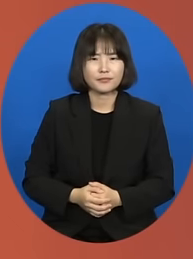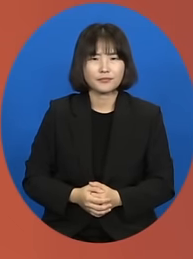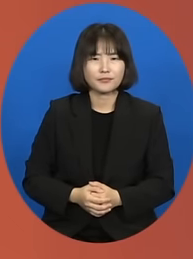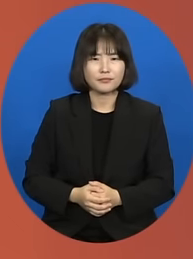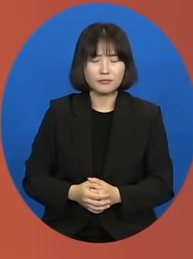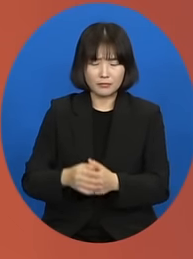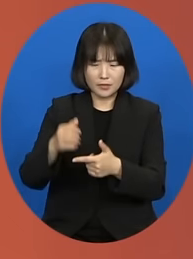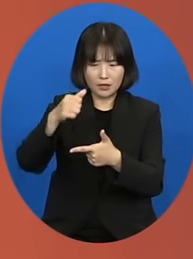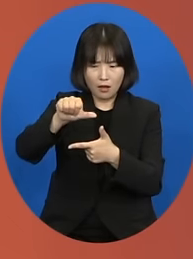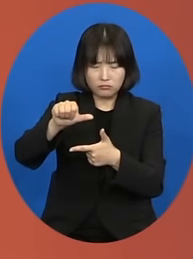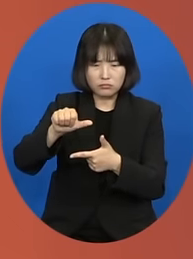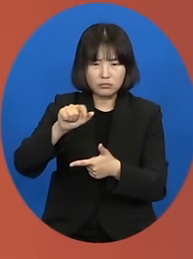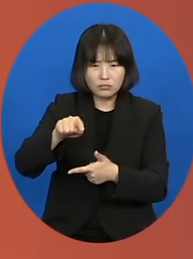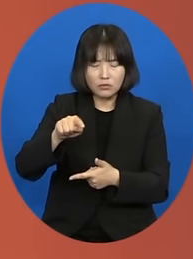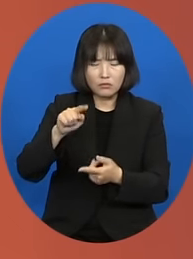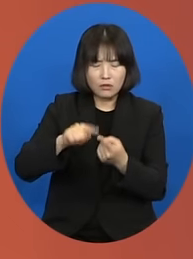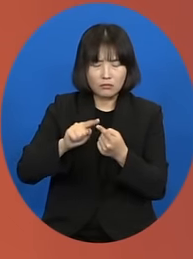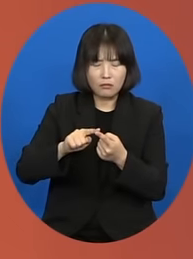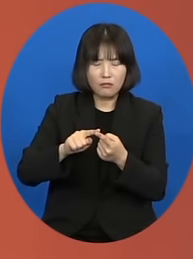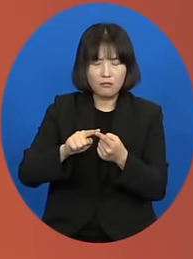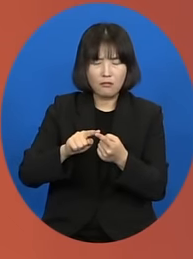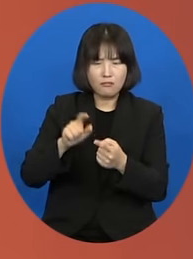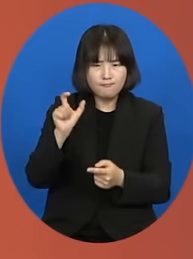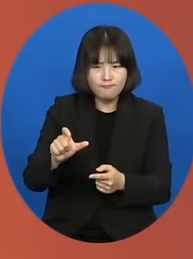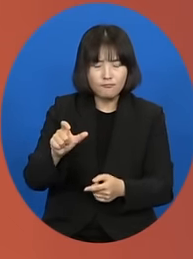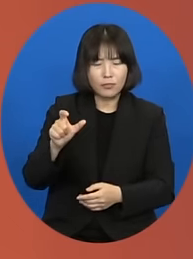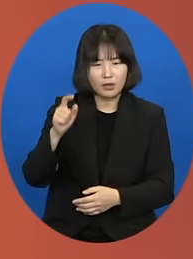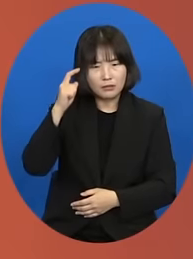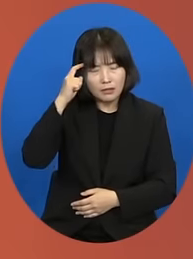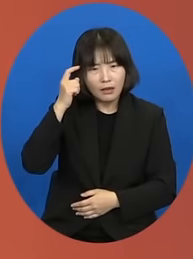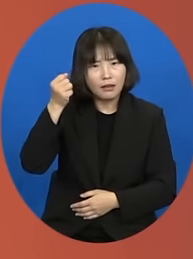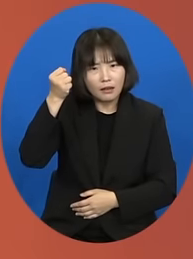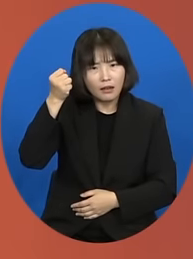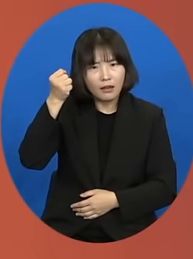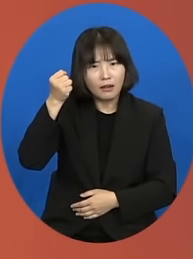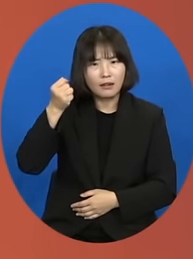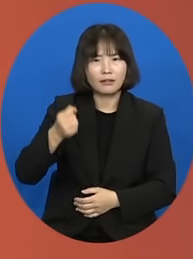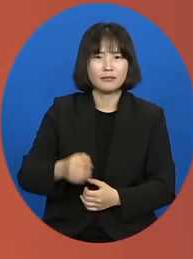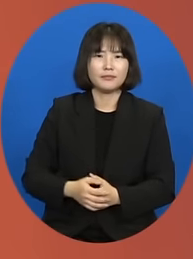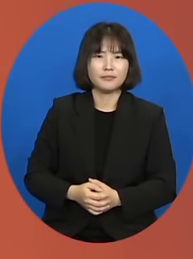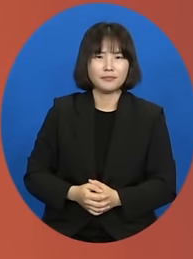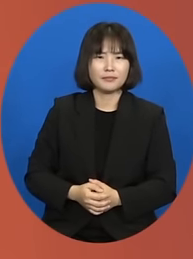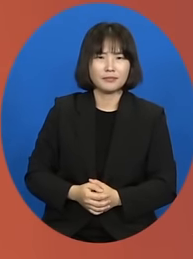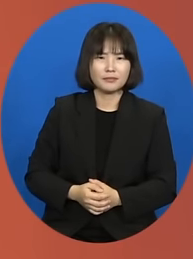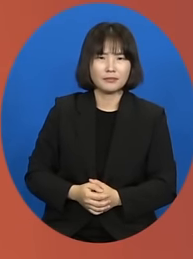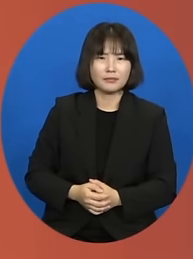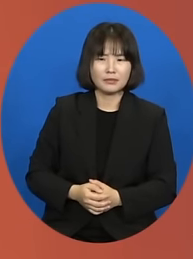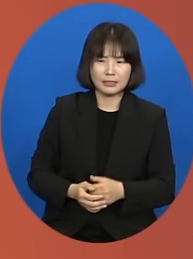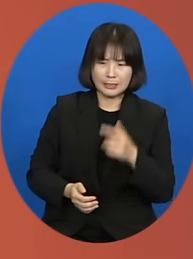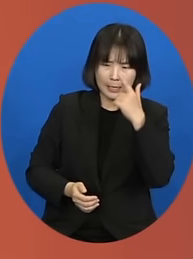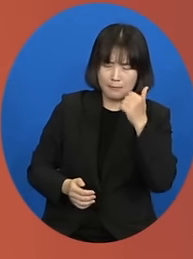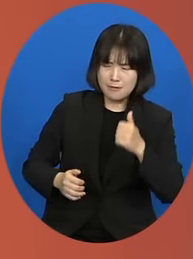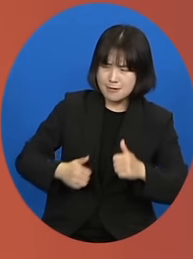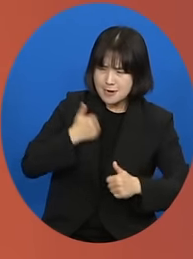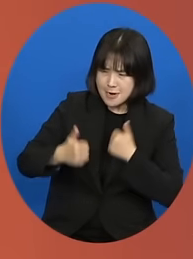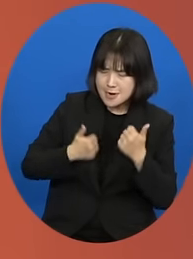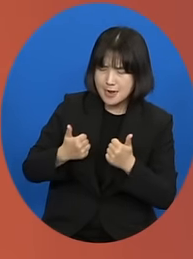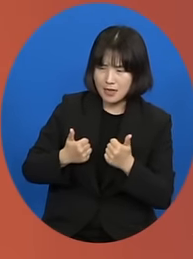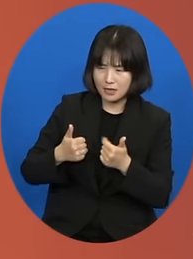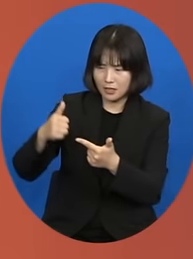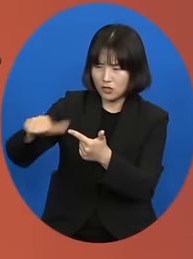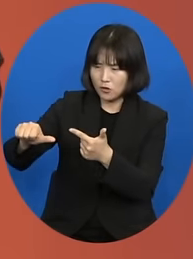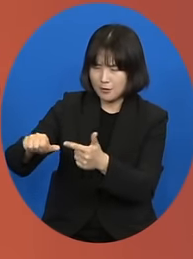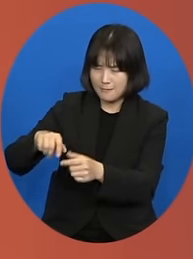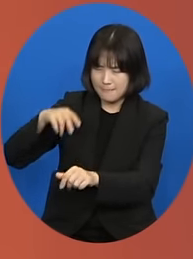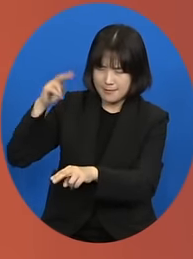큰아들은 굳게 믿고 있었습니다. 아버지가 이제 동생 돌아오면 화가 잔뜩 나서 그 동생을 매질할 거야 라고